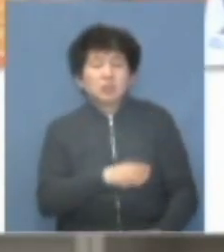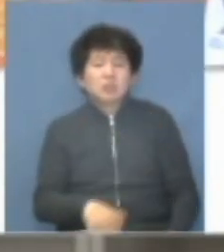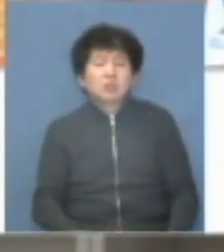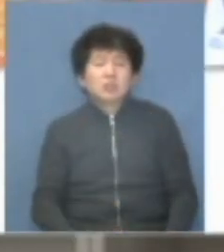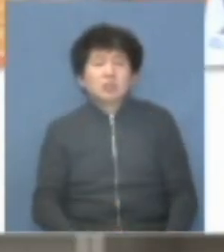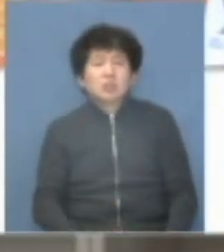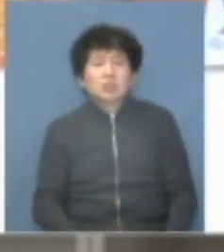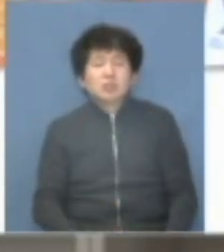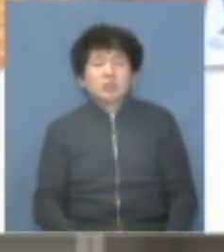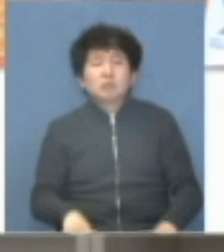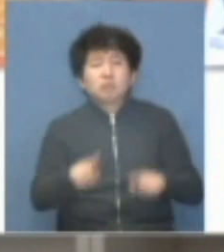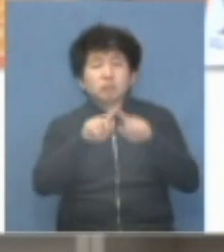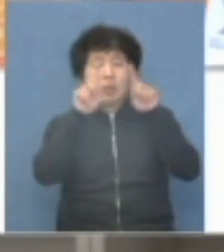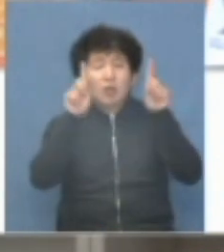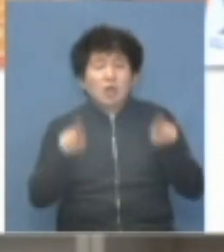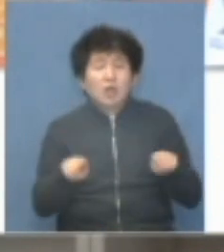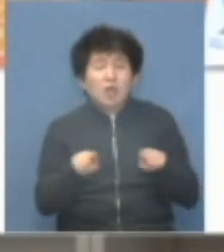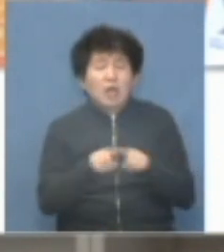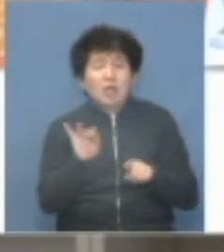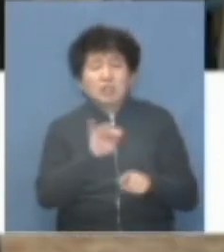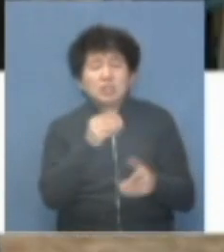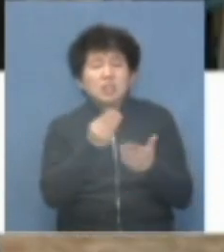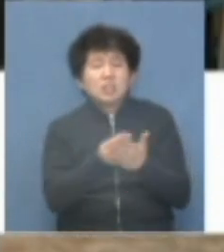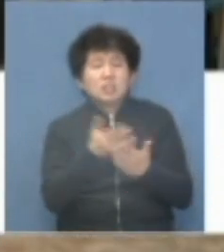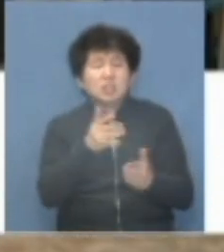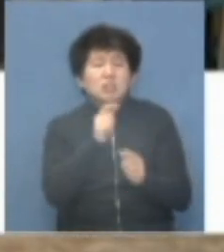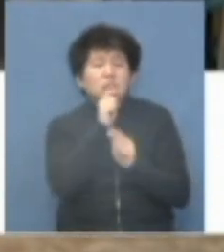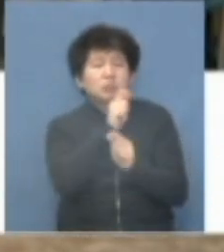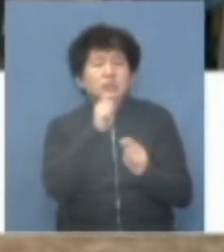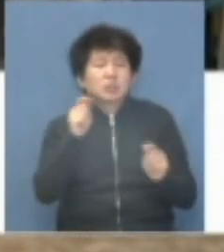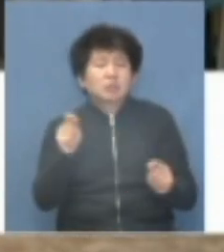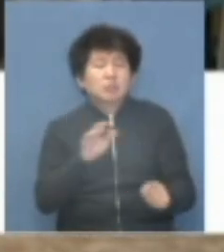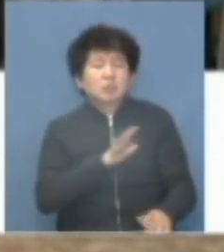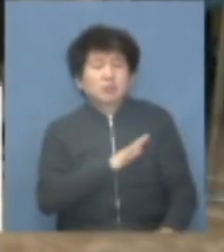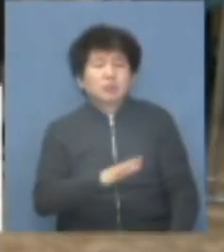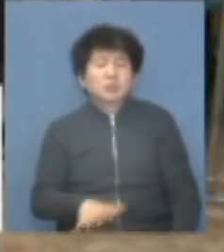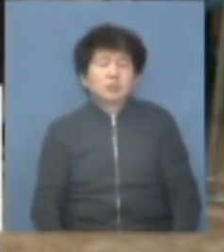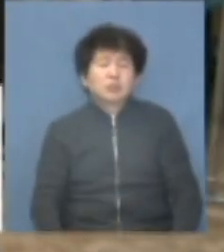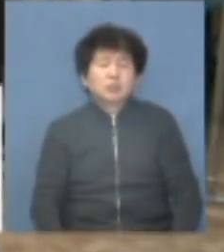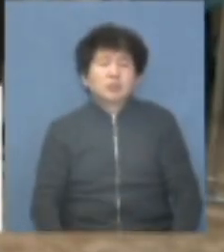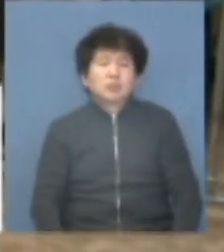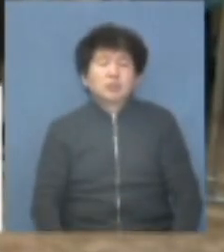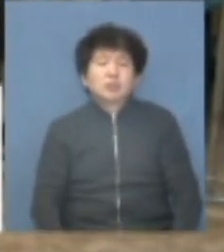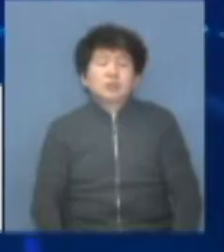қағазымен бағалы сыйлықтармен марапатталды. Нұртас Қайрылдаев, Мадияр Қабидеш, Алтай ақпарат.